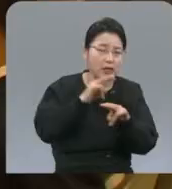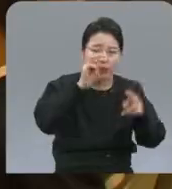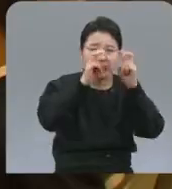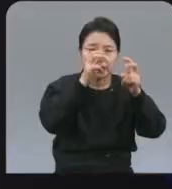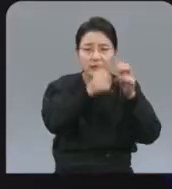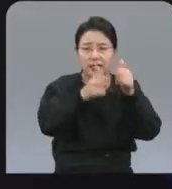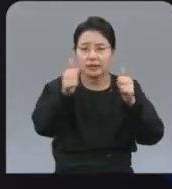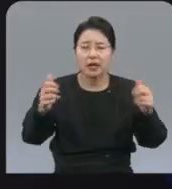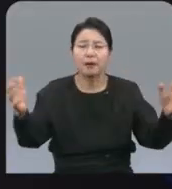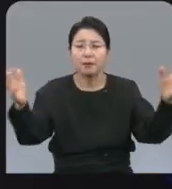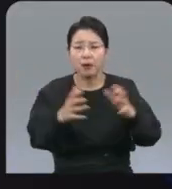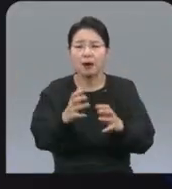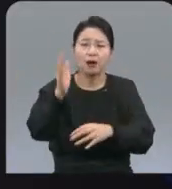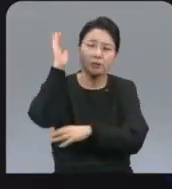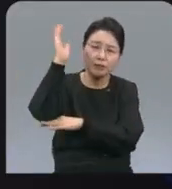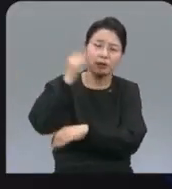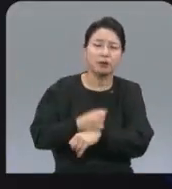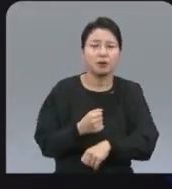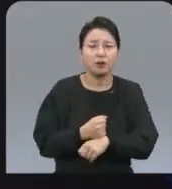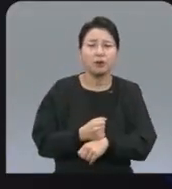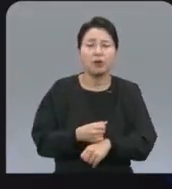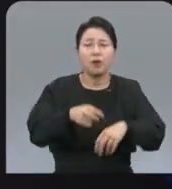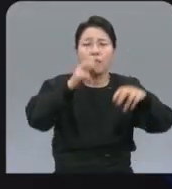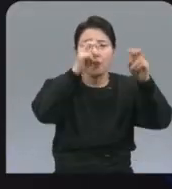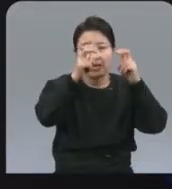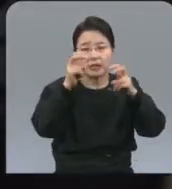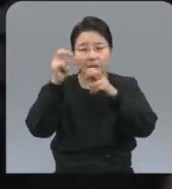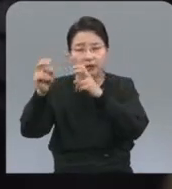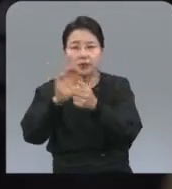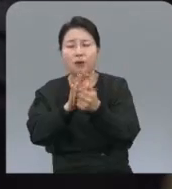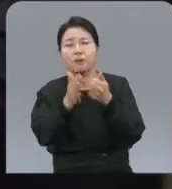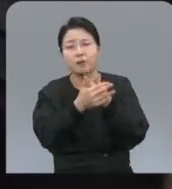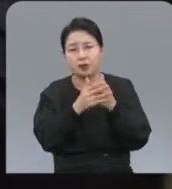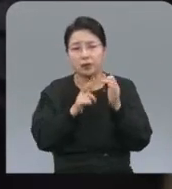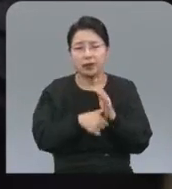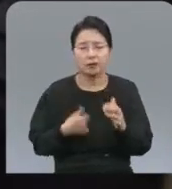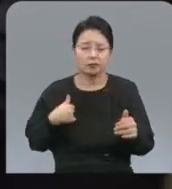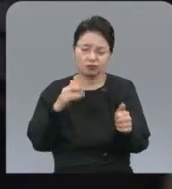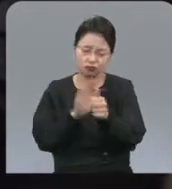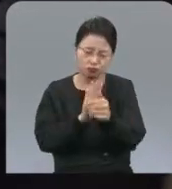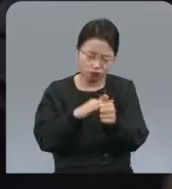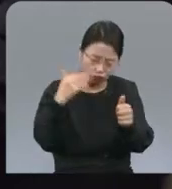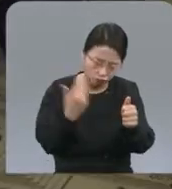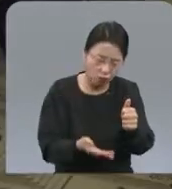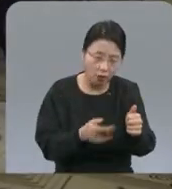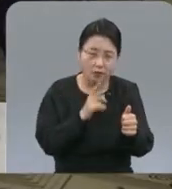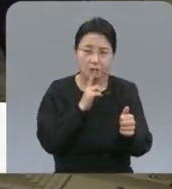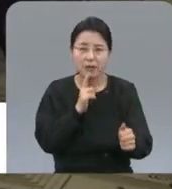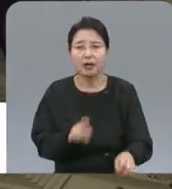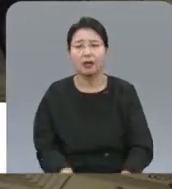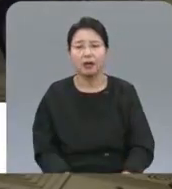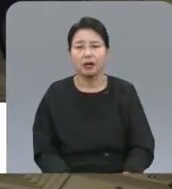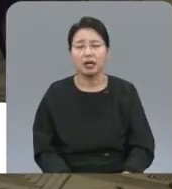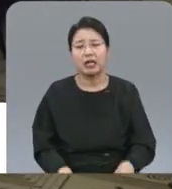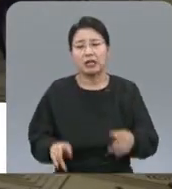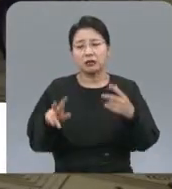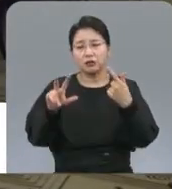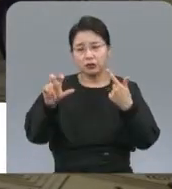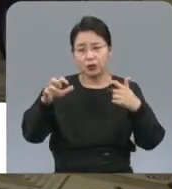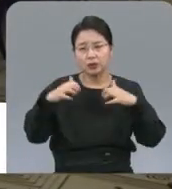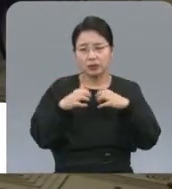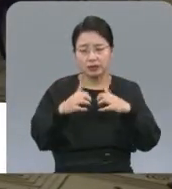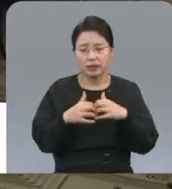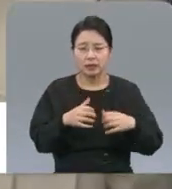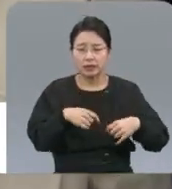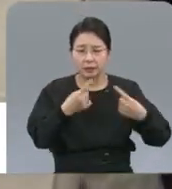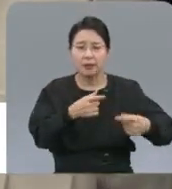义上的双赢。尹锡悦在会谈后出席两国企业家共同举办的商务论坛，强调将不遗余力